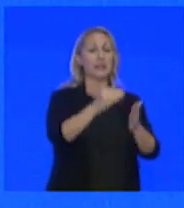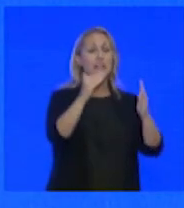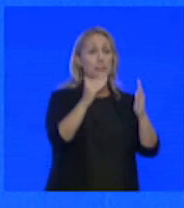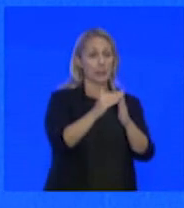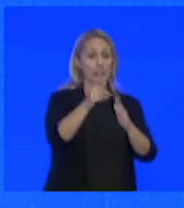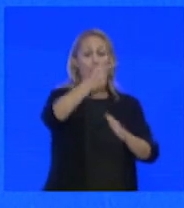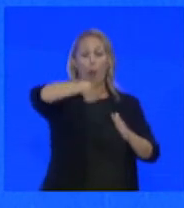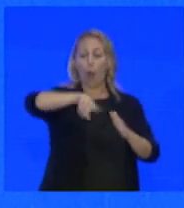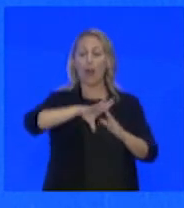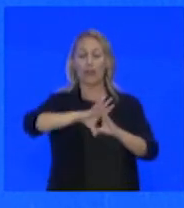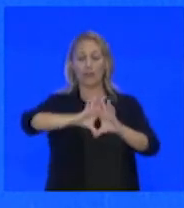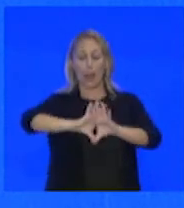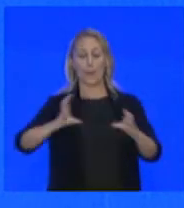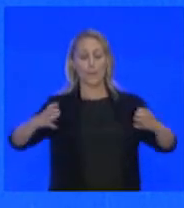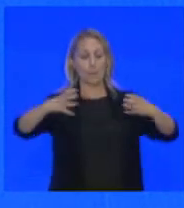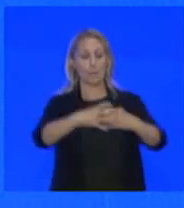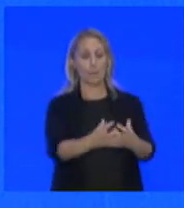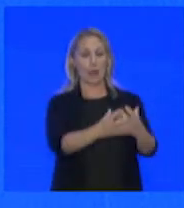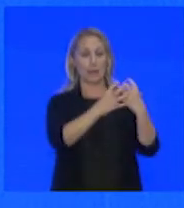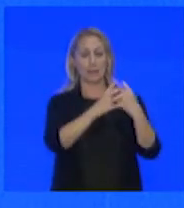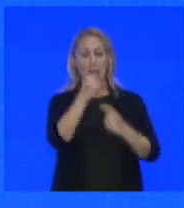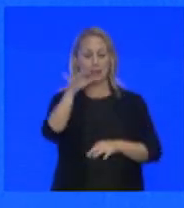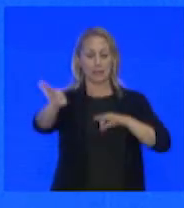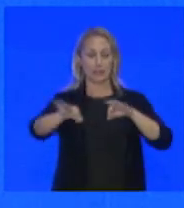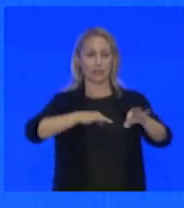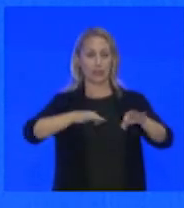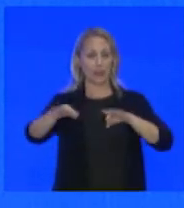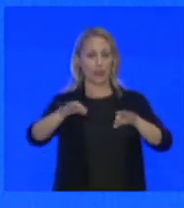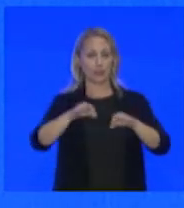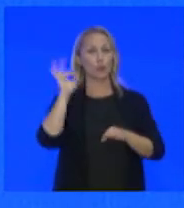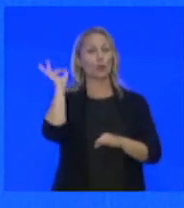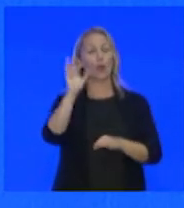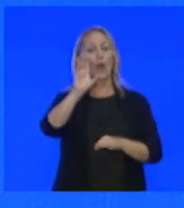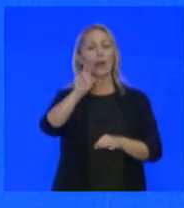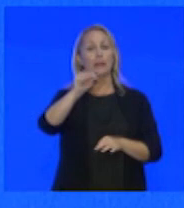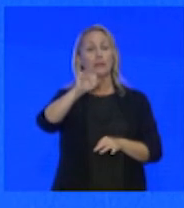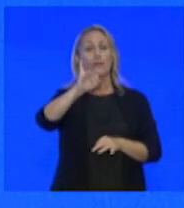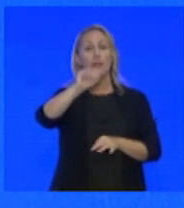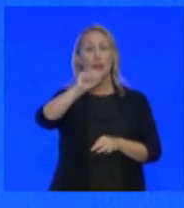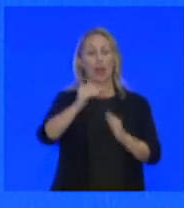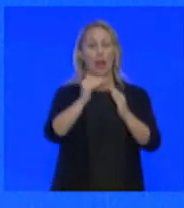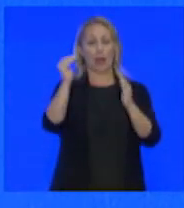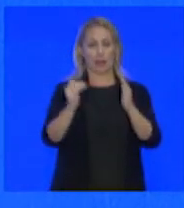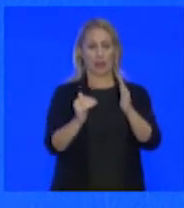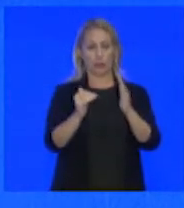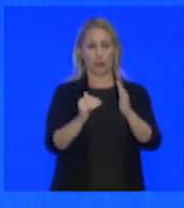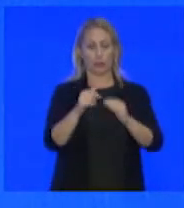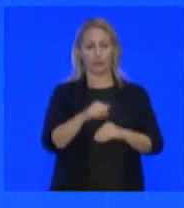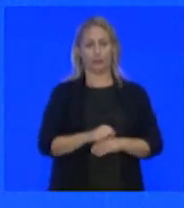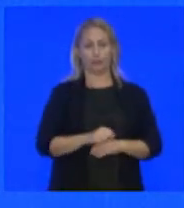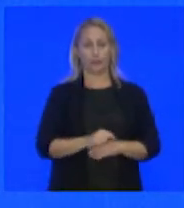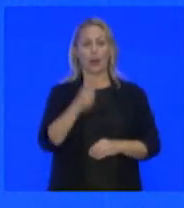εκεί, θα επιμείνω λίγο, συνδυασμός μειωμένου ένφια, έκπτωσης για ενεργειακή αναβάθμιση